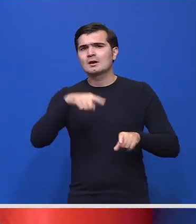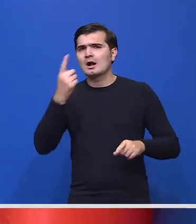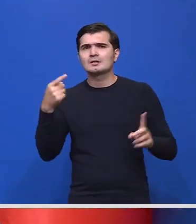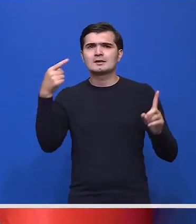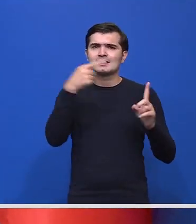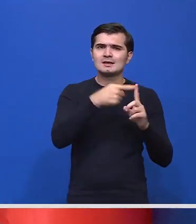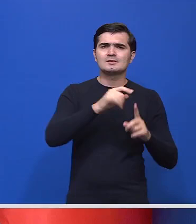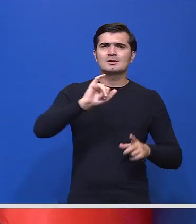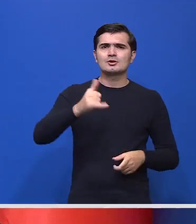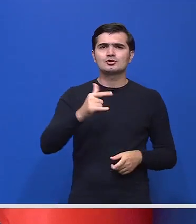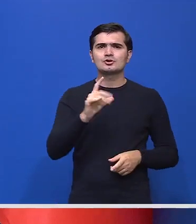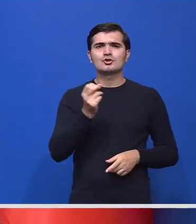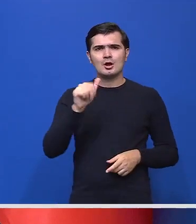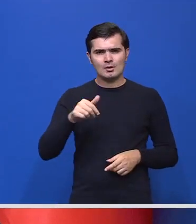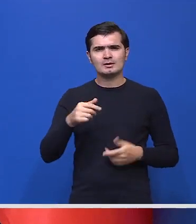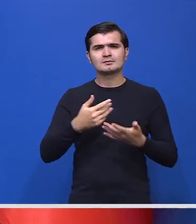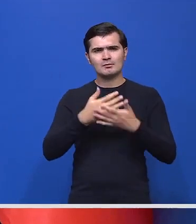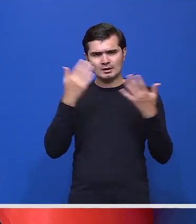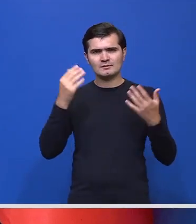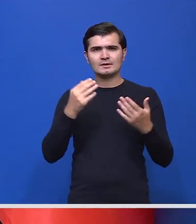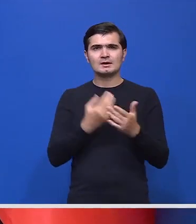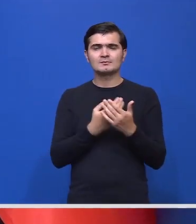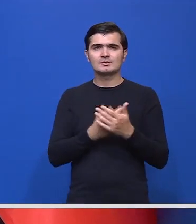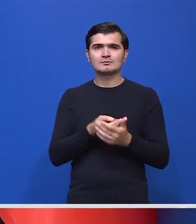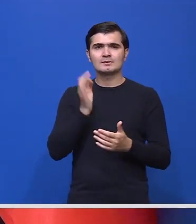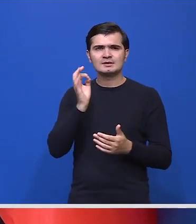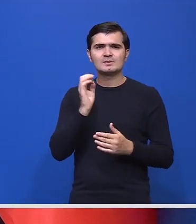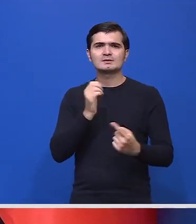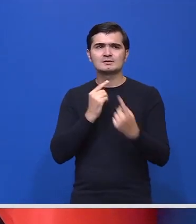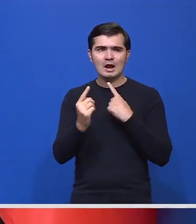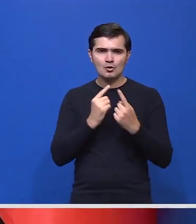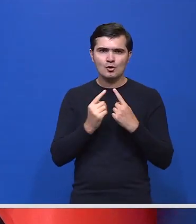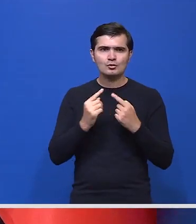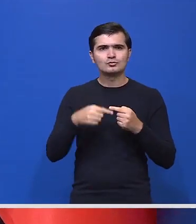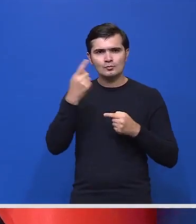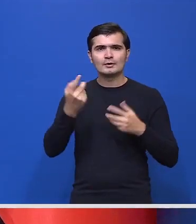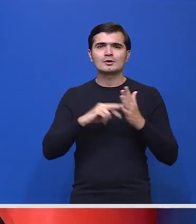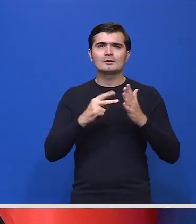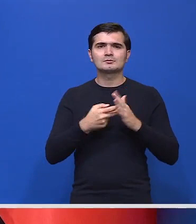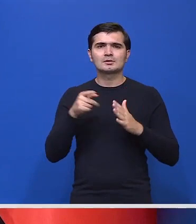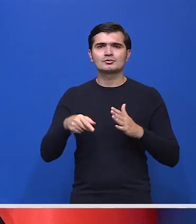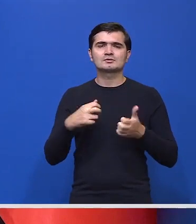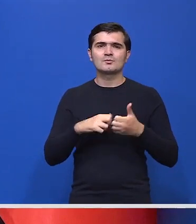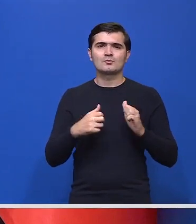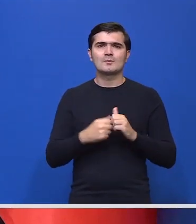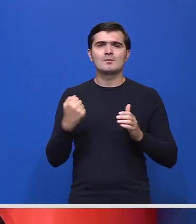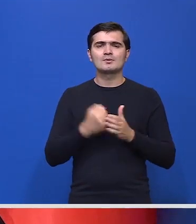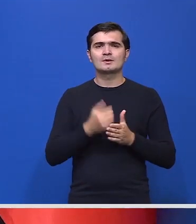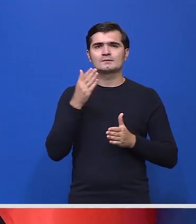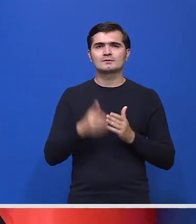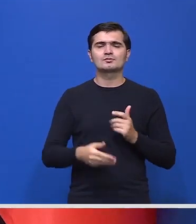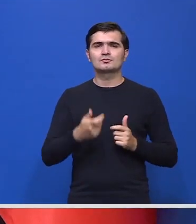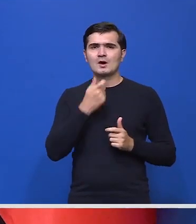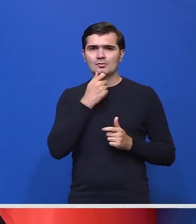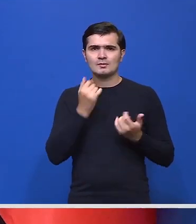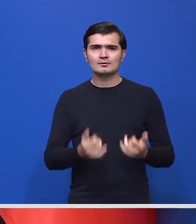ținte clarificate ca urmare a dialogului la nivel de experți sau la nivel de decidenți, să se rezolve și această chestiune până la finalul